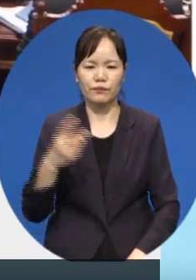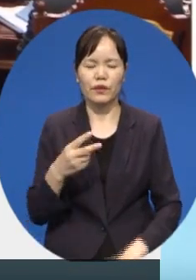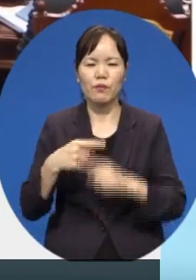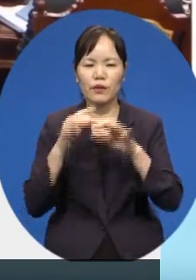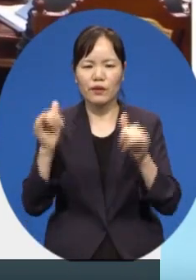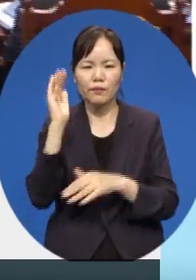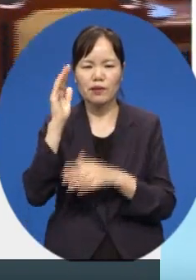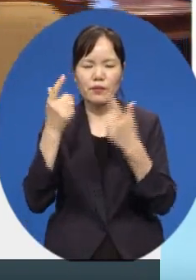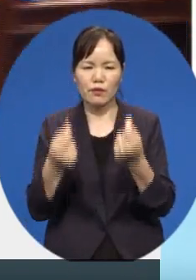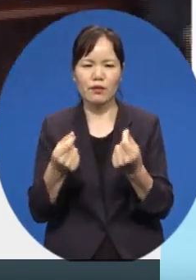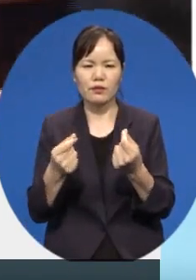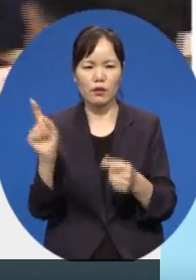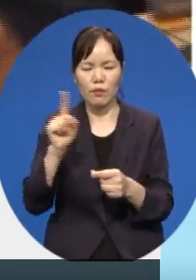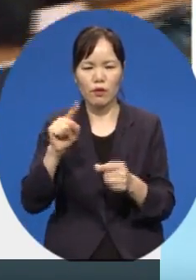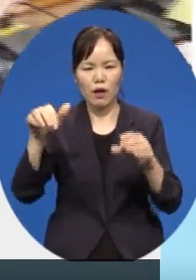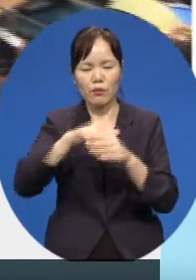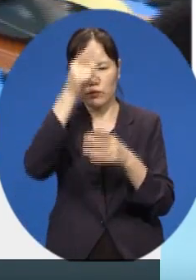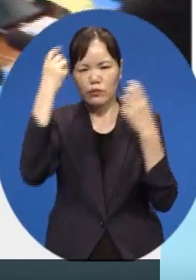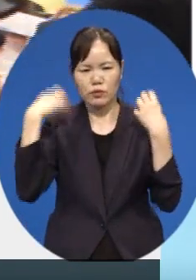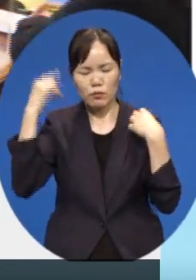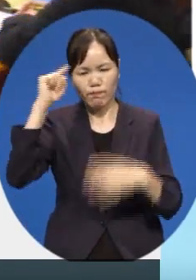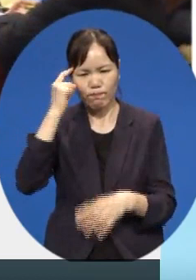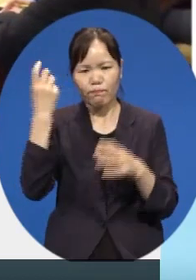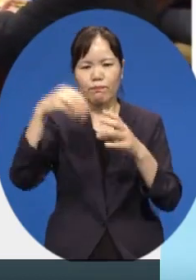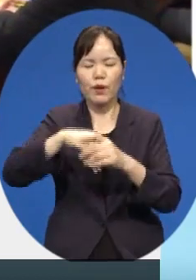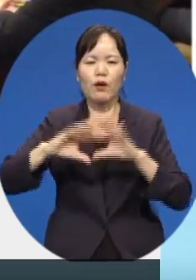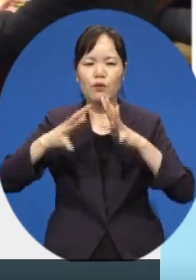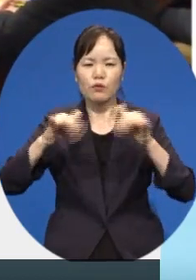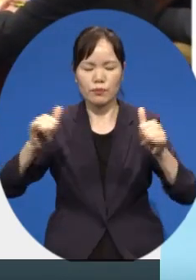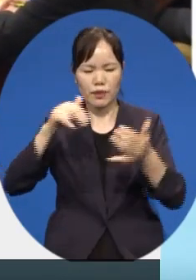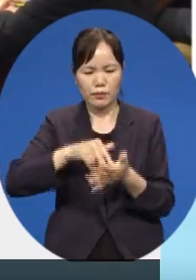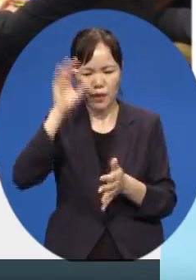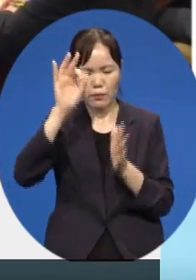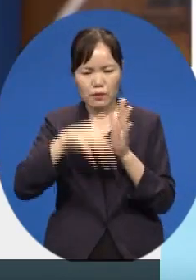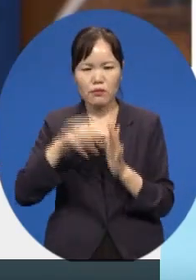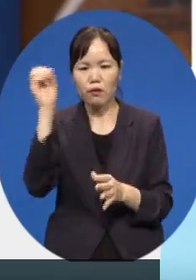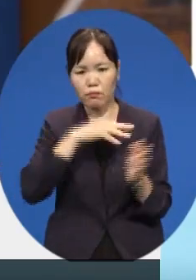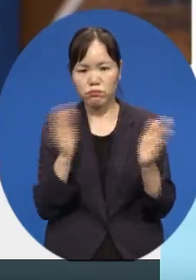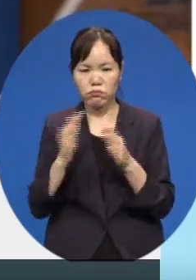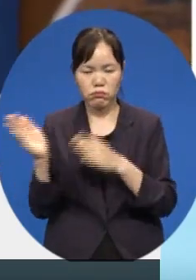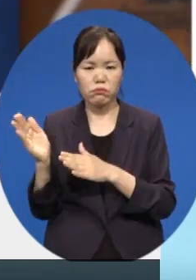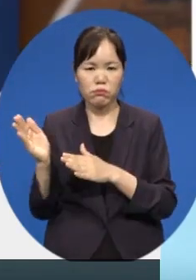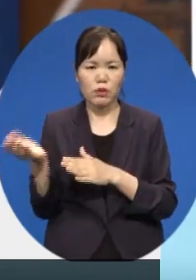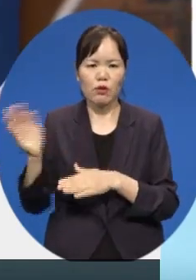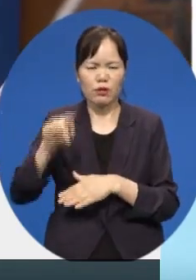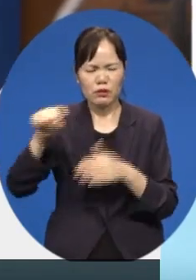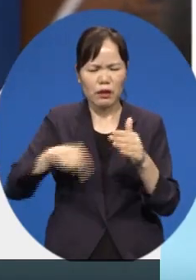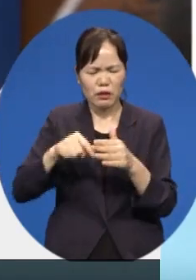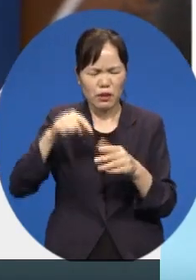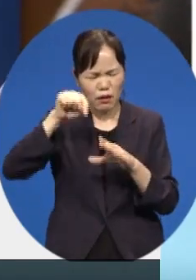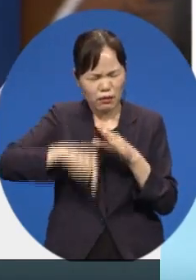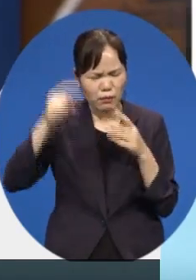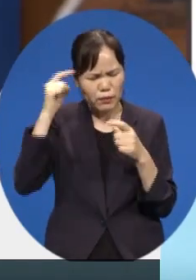얘기하신 것처럼 뭔가 이제 문재인 정부의 철학이 담긴 국민들이 봤을 때는 그냥 지나가는 일이었는데 네. 그 안에서 얼마나 깊은